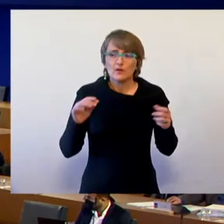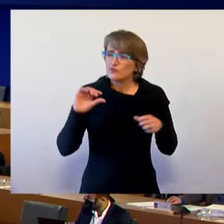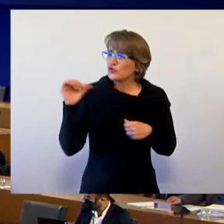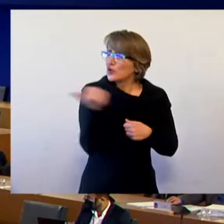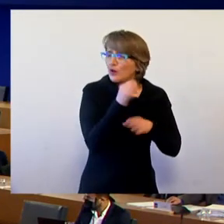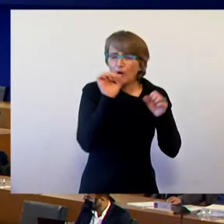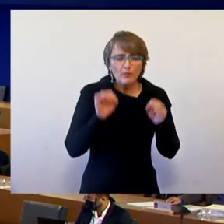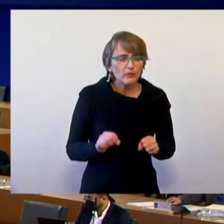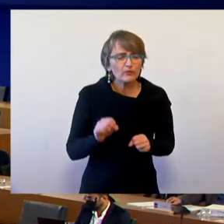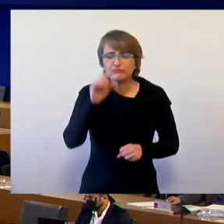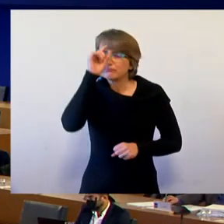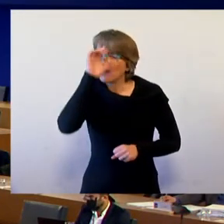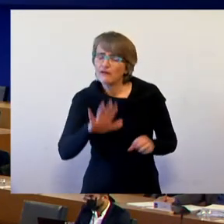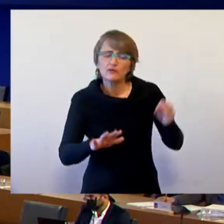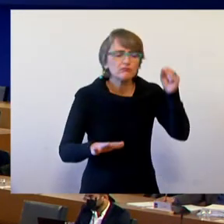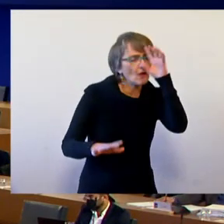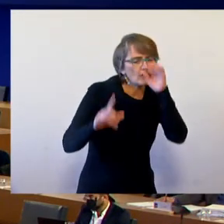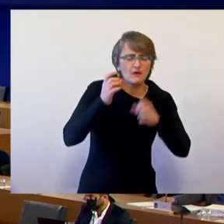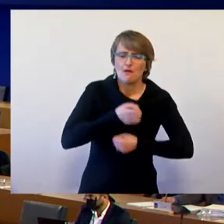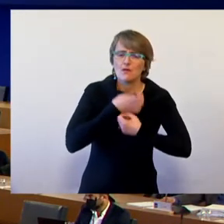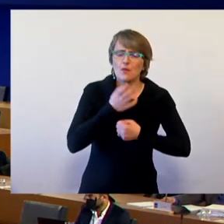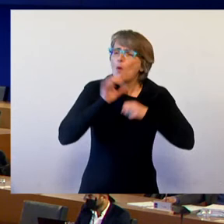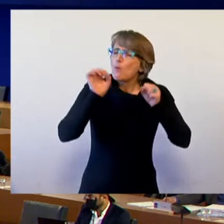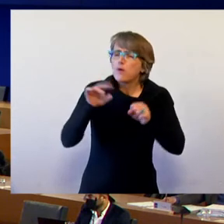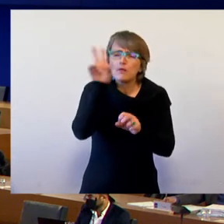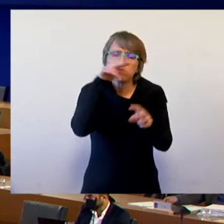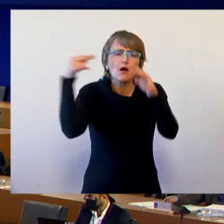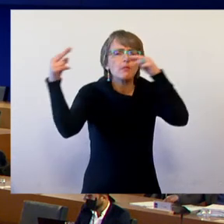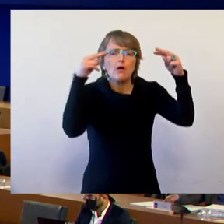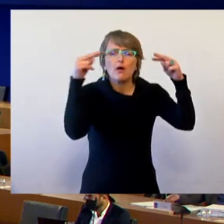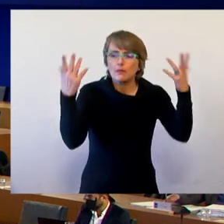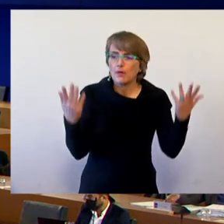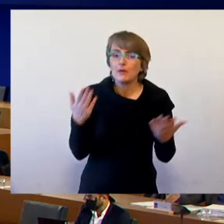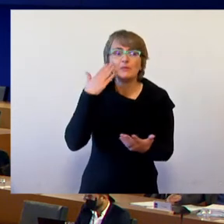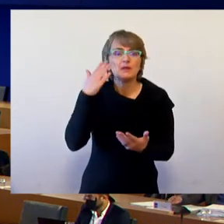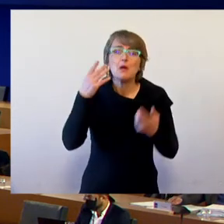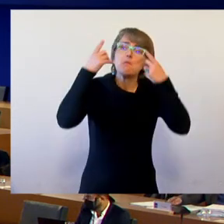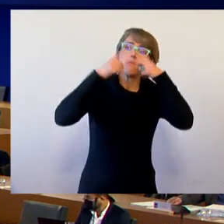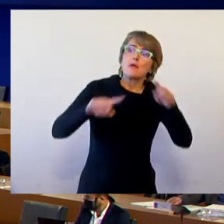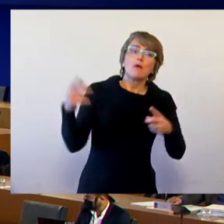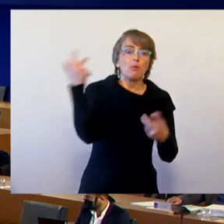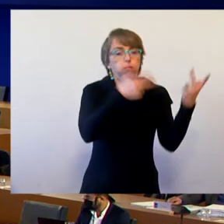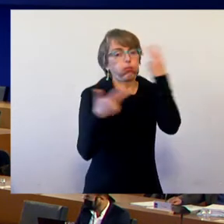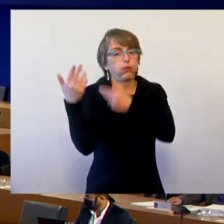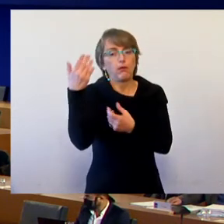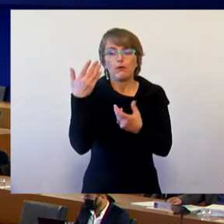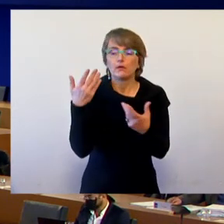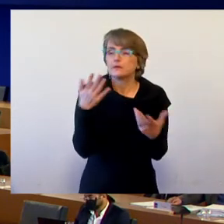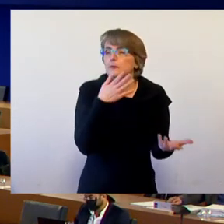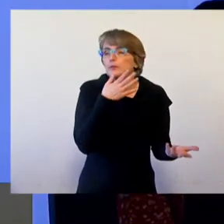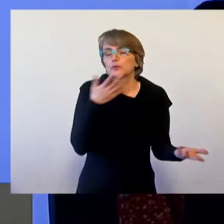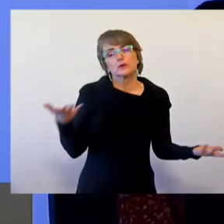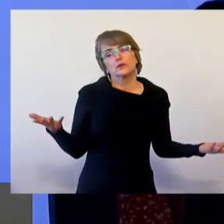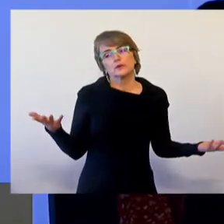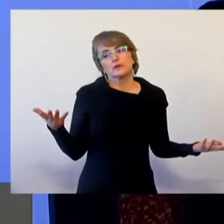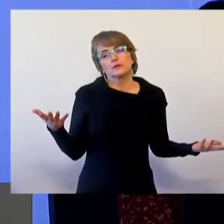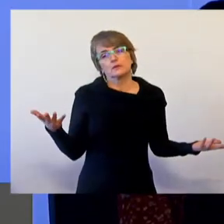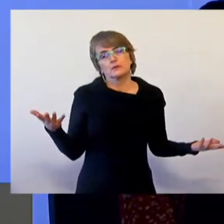point de vue, on peut avoir des appréciations différentes. Si chaque fois qu'on n'est pas d'accord, on coupe la parole, on s'en sort